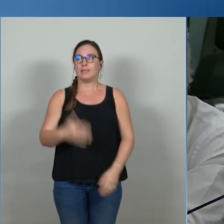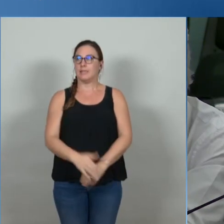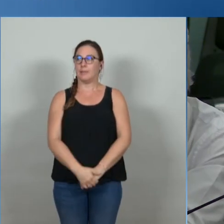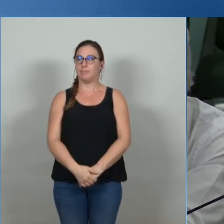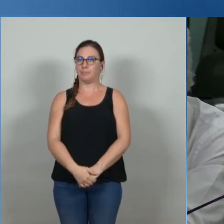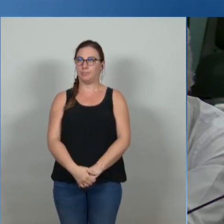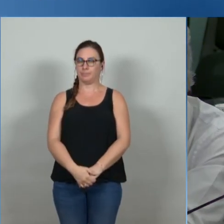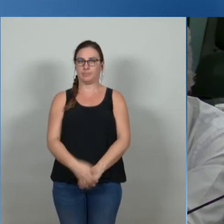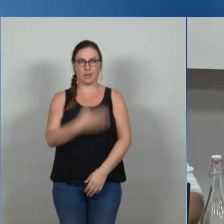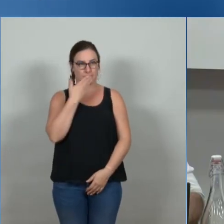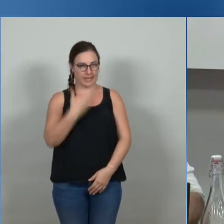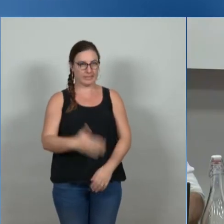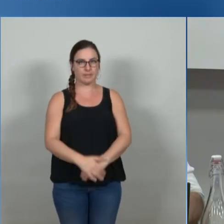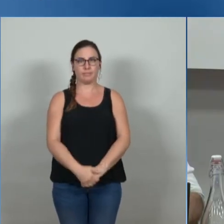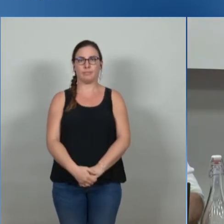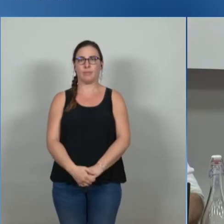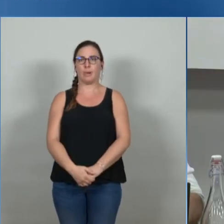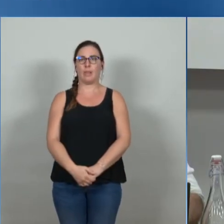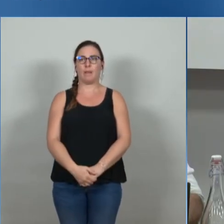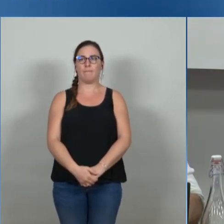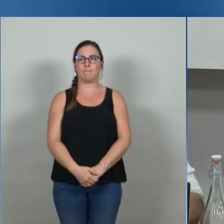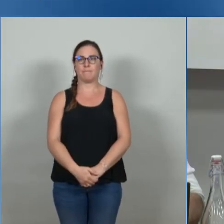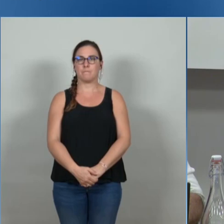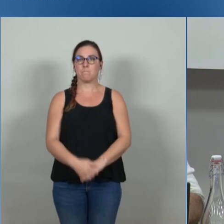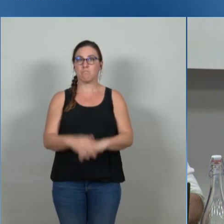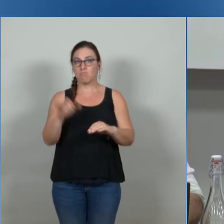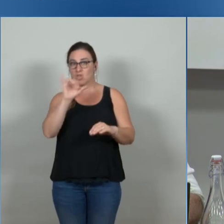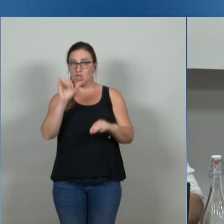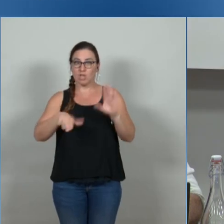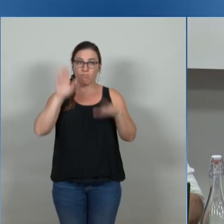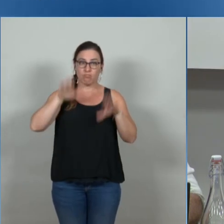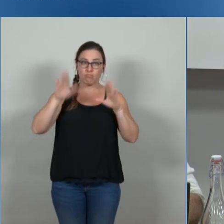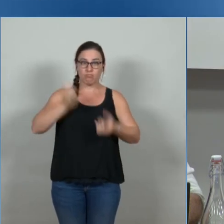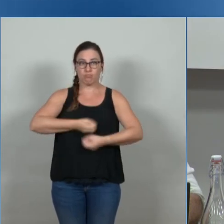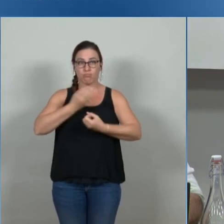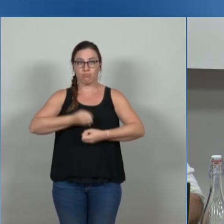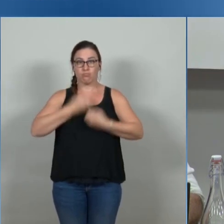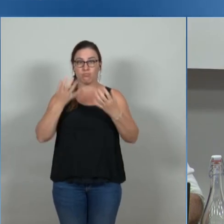merci y a-t-il une demande des demandes d'intervention